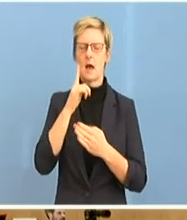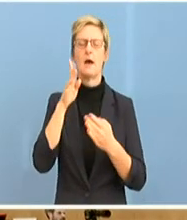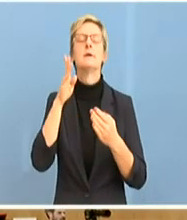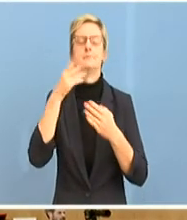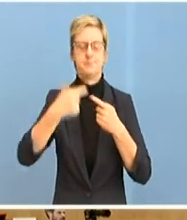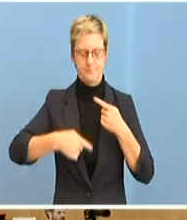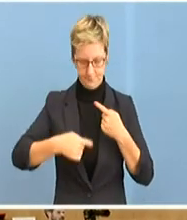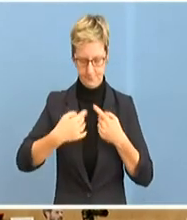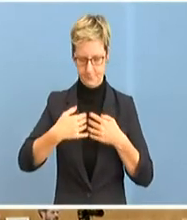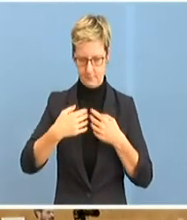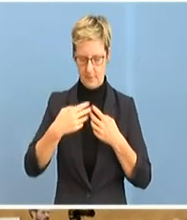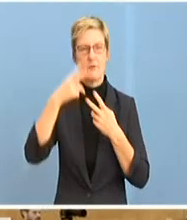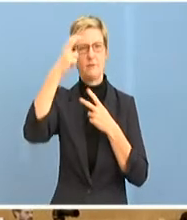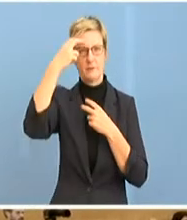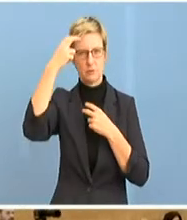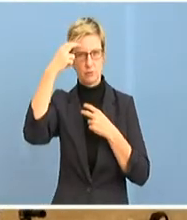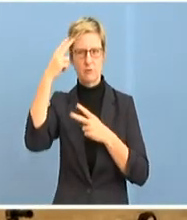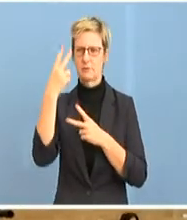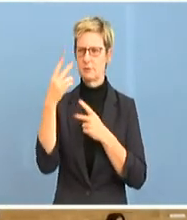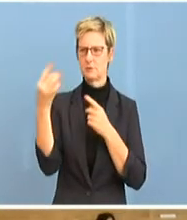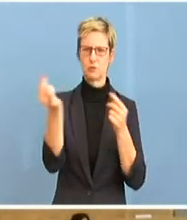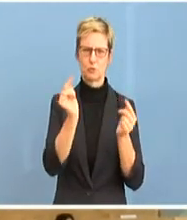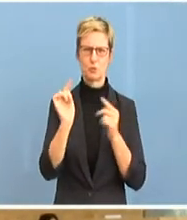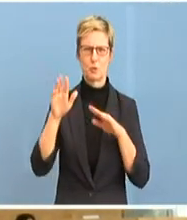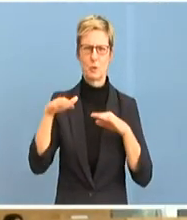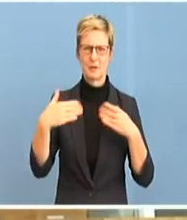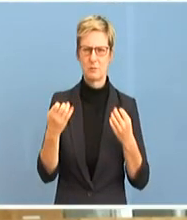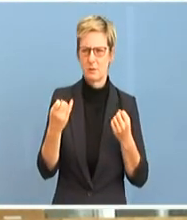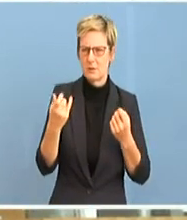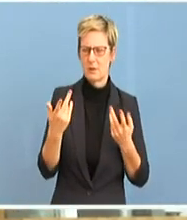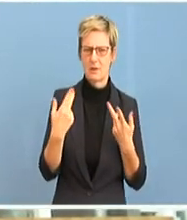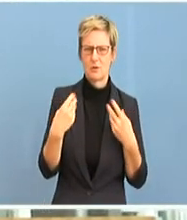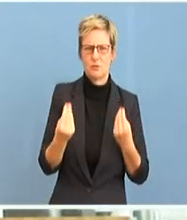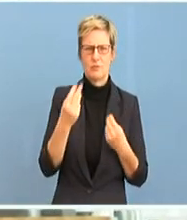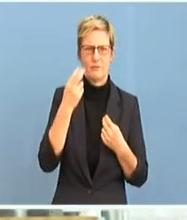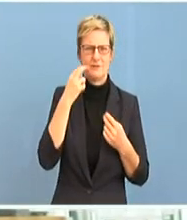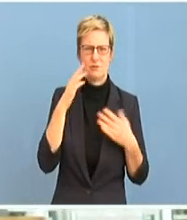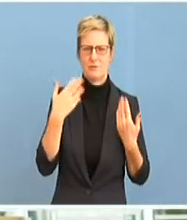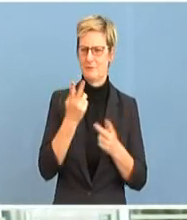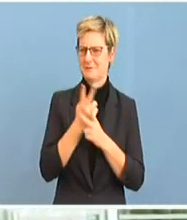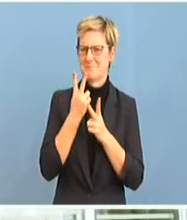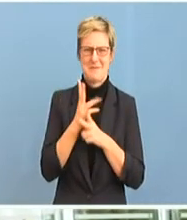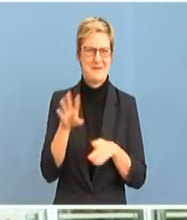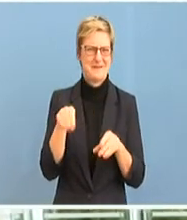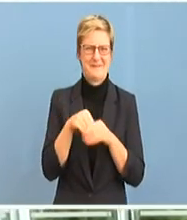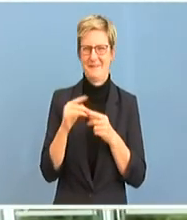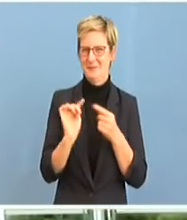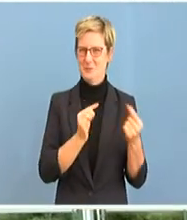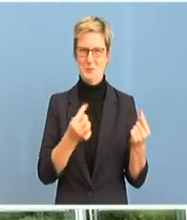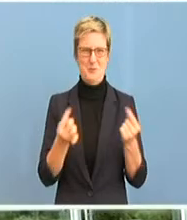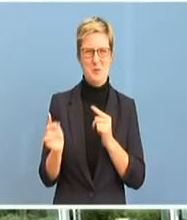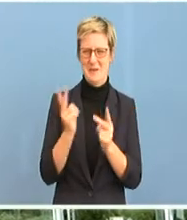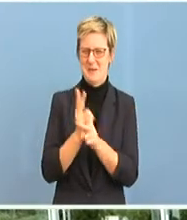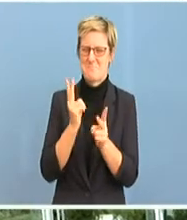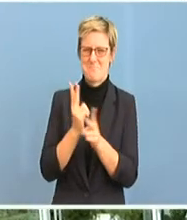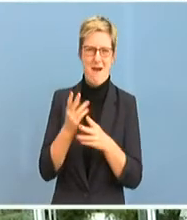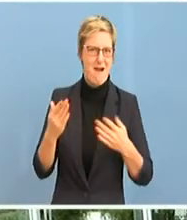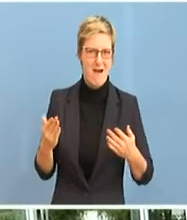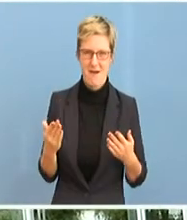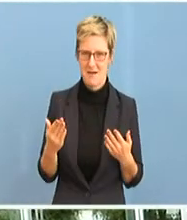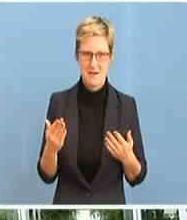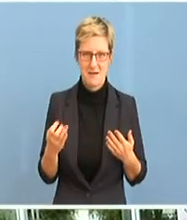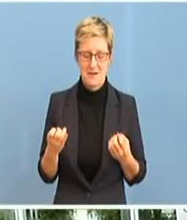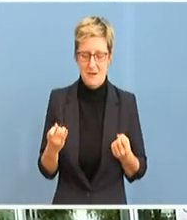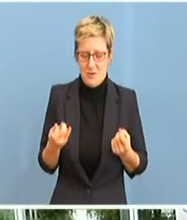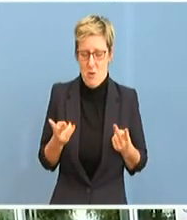ja, es gibt eine wissenschaftliche Diskussion, das ist, glaube ich, der Charakter von Wissenschaft. Und diese Diskussion